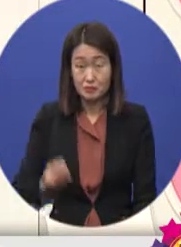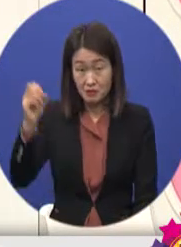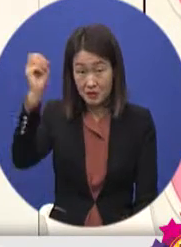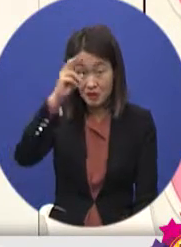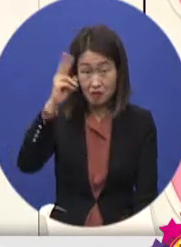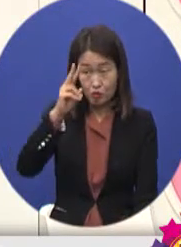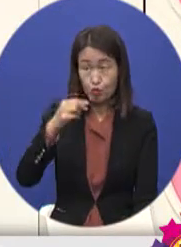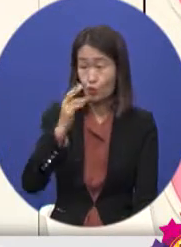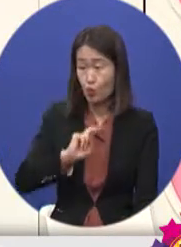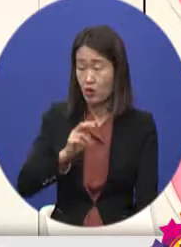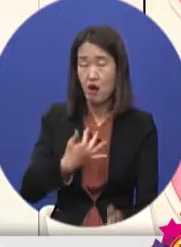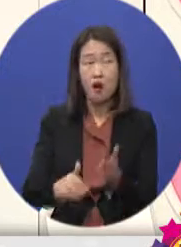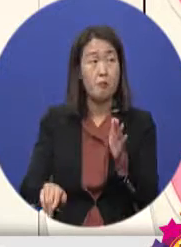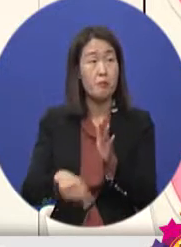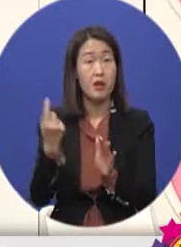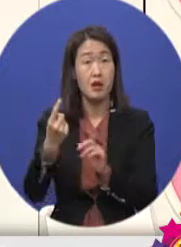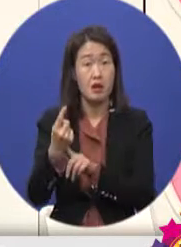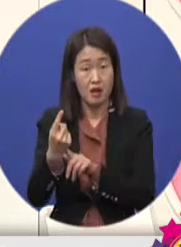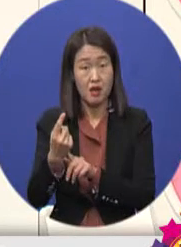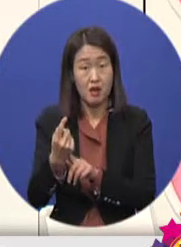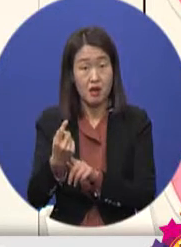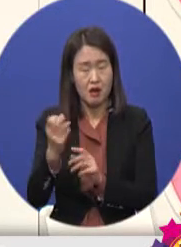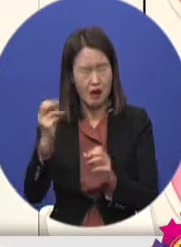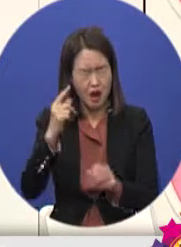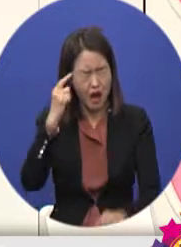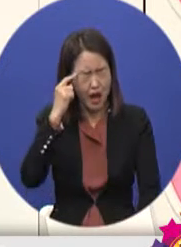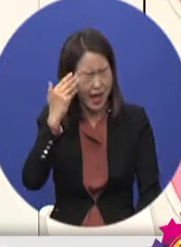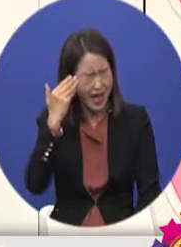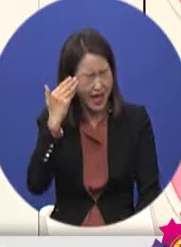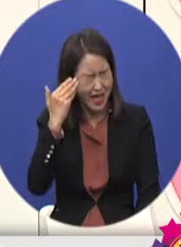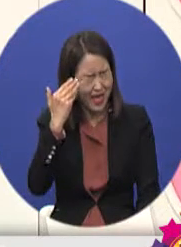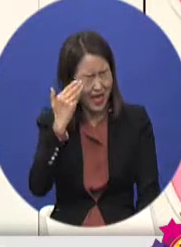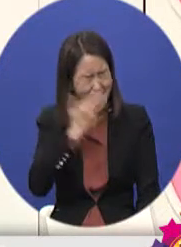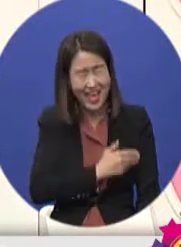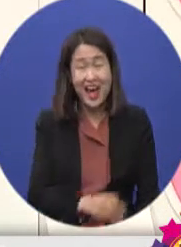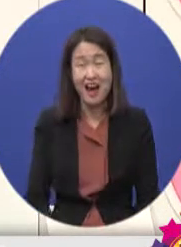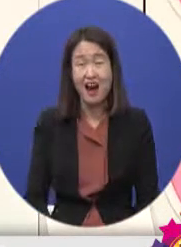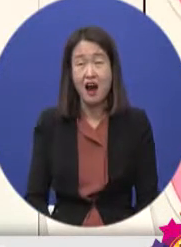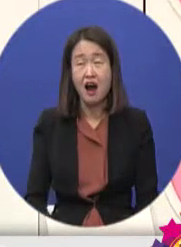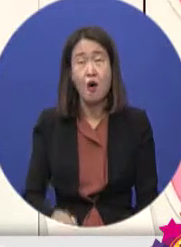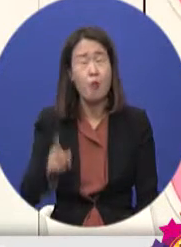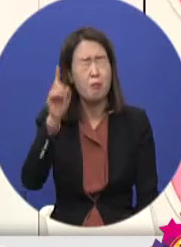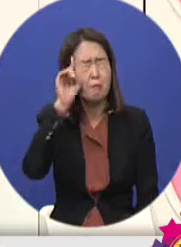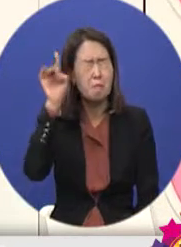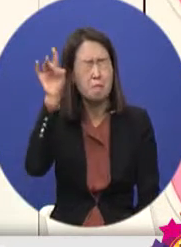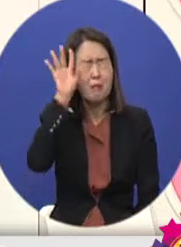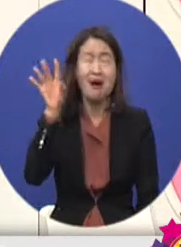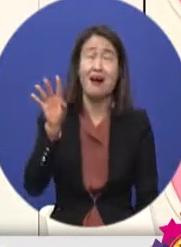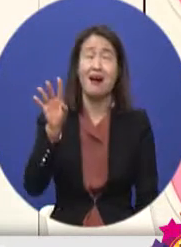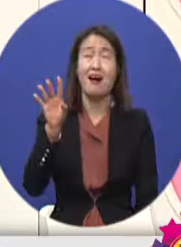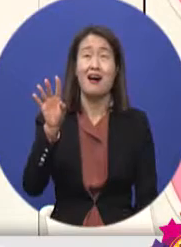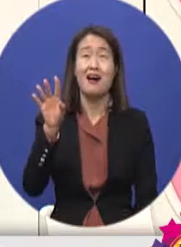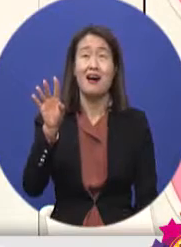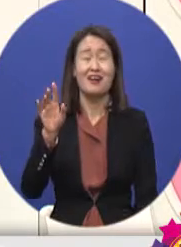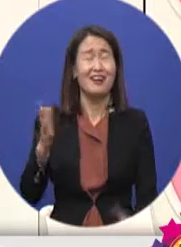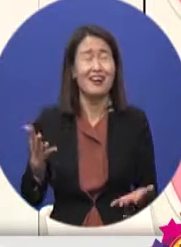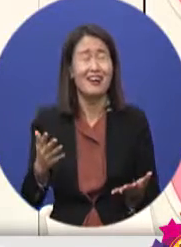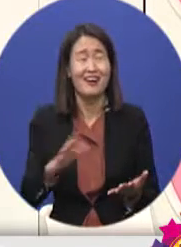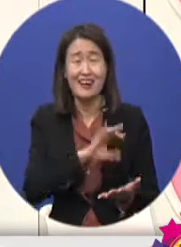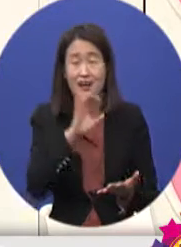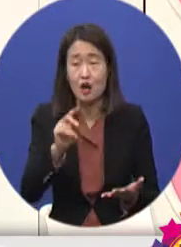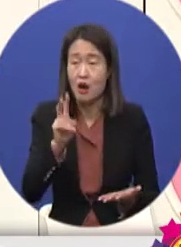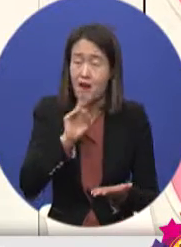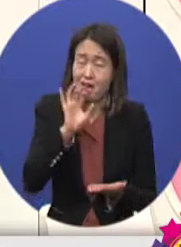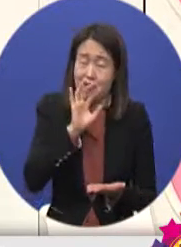한 100번 부른 노래가 갑자기 머리가 하얘면서 가사가 안 떠오를 때가 있거든요. 네, 글쎄요. 그동안 노래